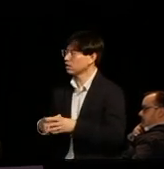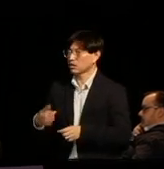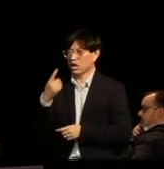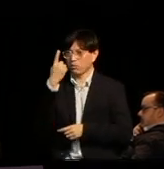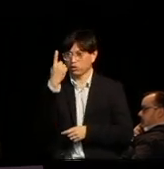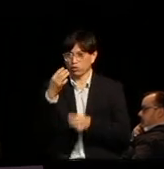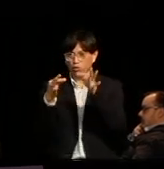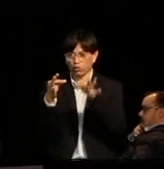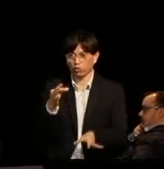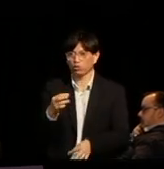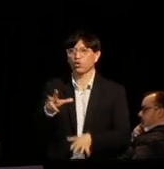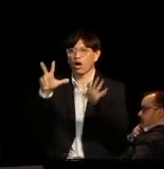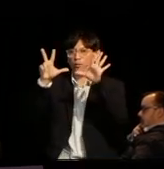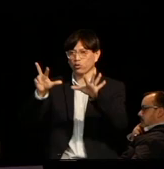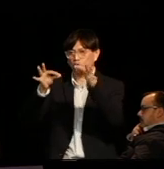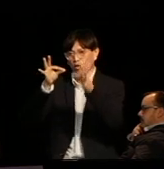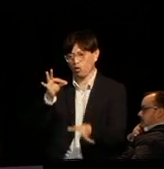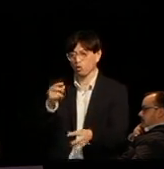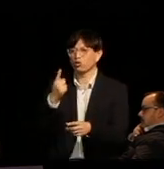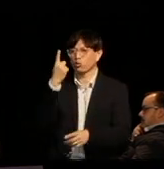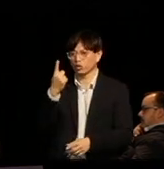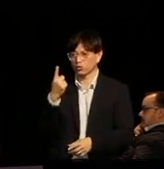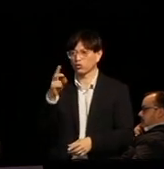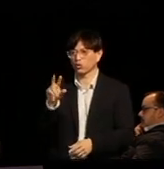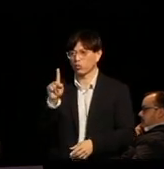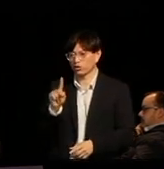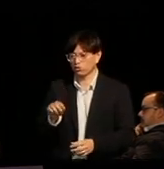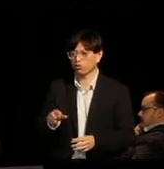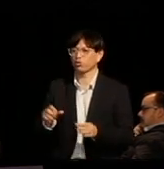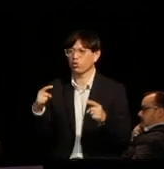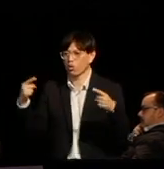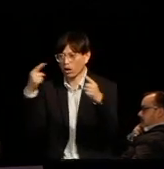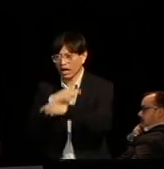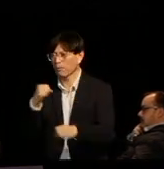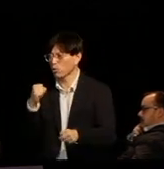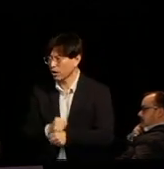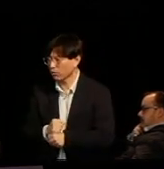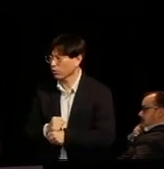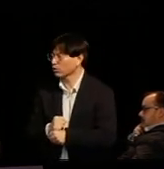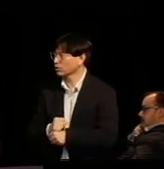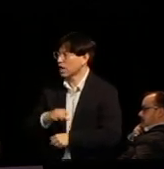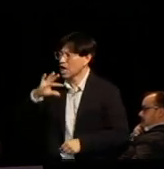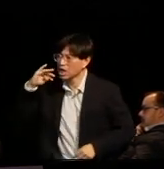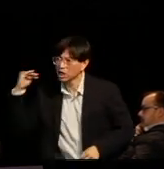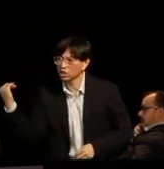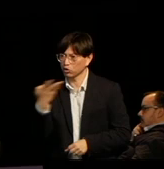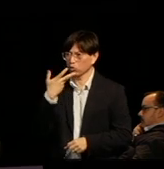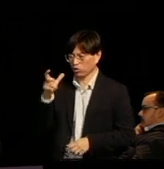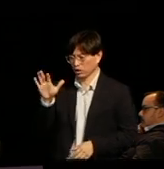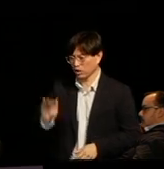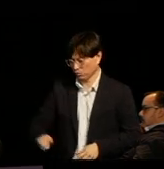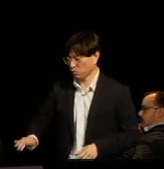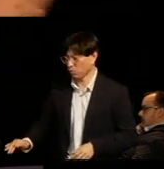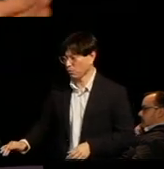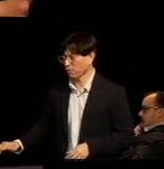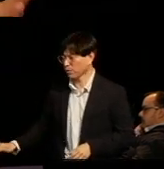1 al minuto 8 facciamo questo dal minuto 8 al minuto 21 facciamo quest'altro cioè così no e tutti quanti i bambini devono stare a